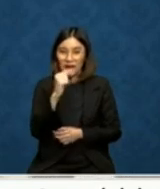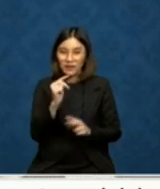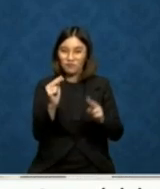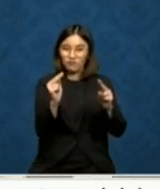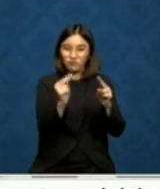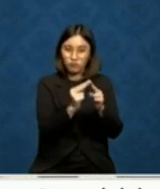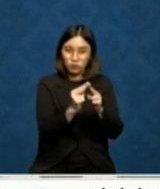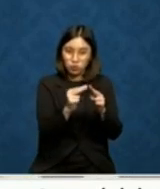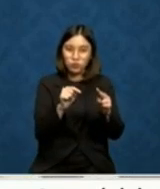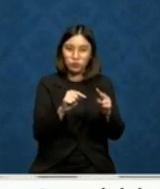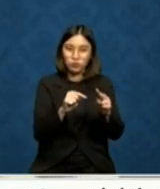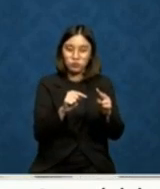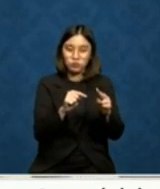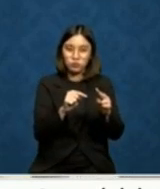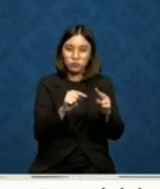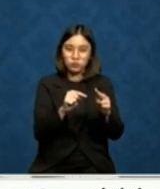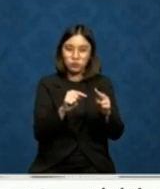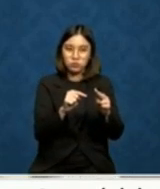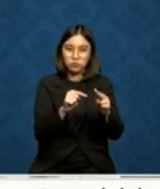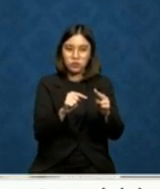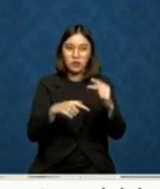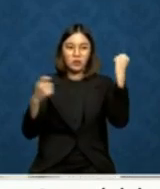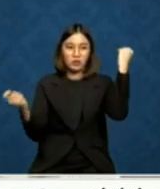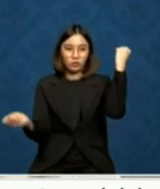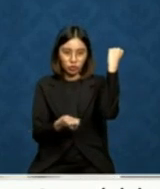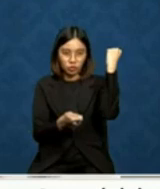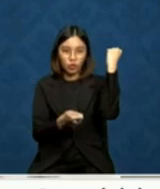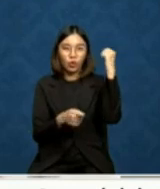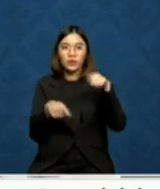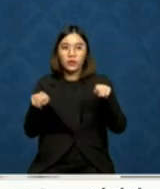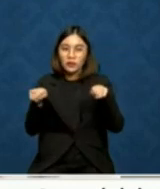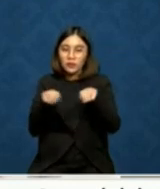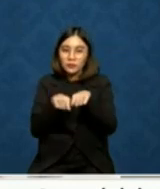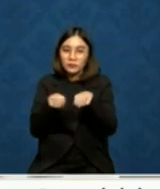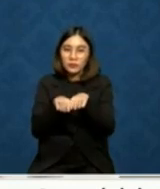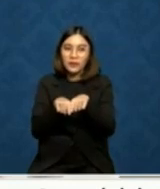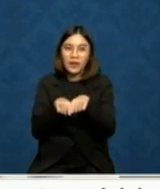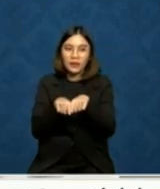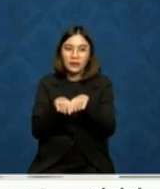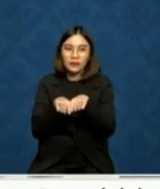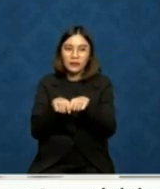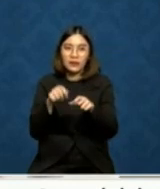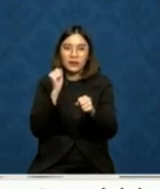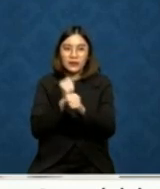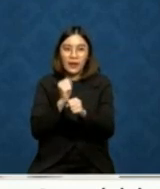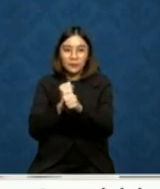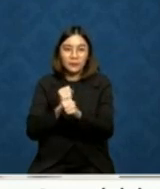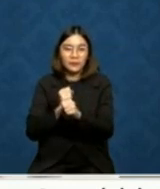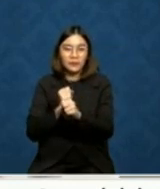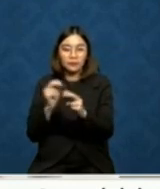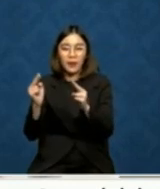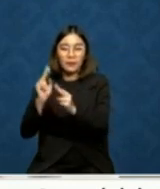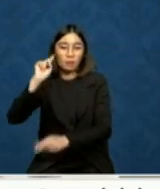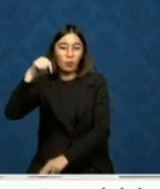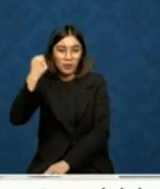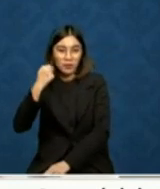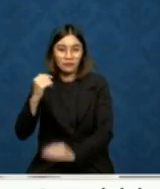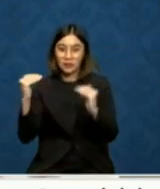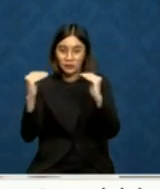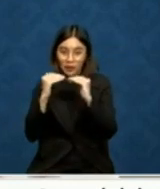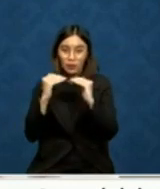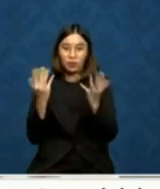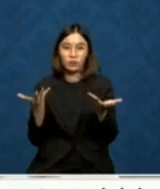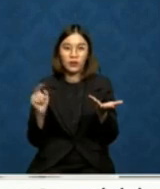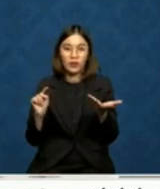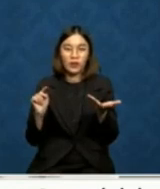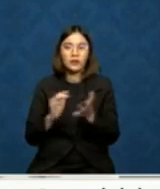ข่มขืนกระทำชำเราเขาจะได้รับโทษเหมือนที่เขากระทำกับเพศหญิงหรือไม่ค่ะ